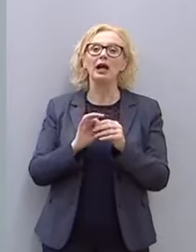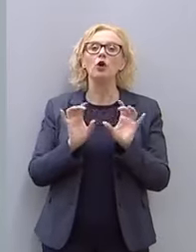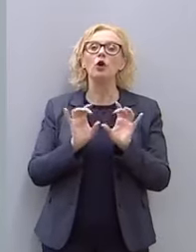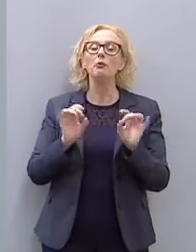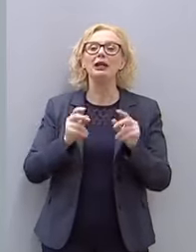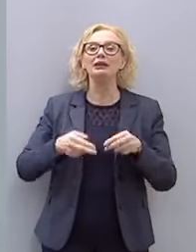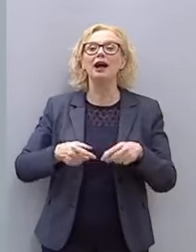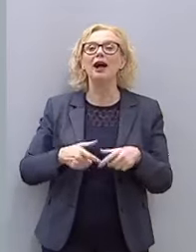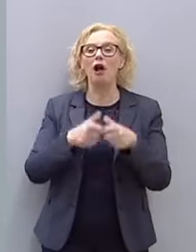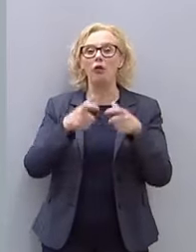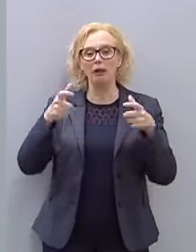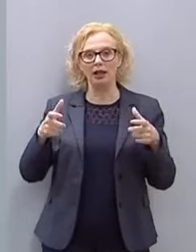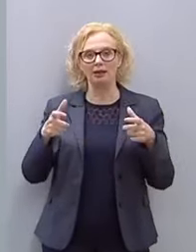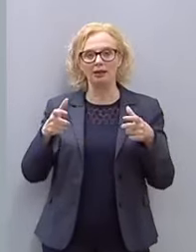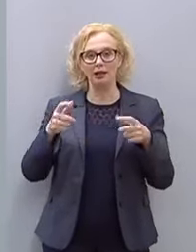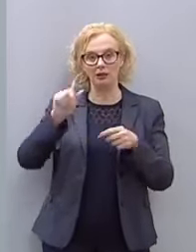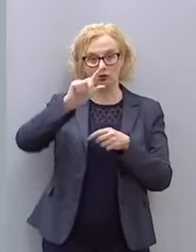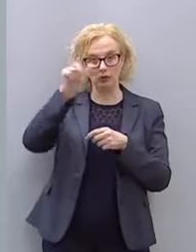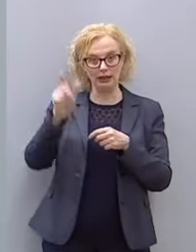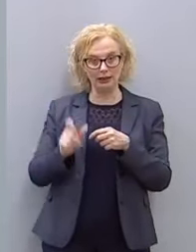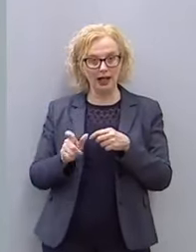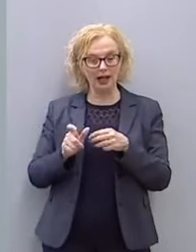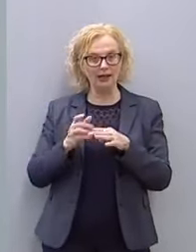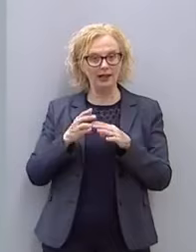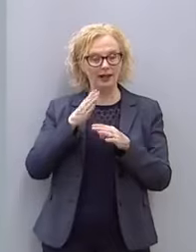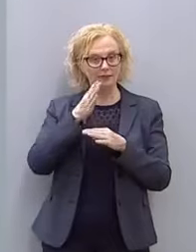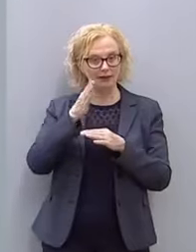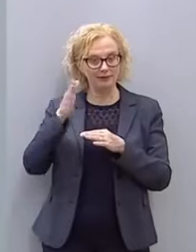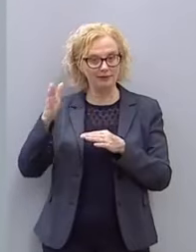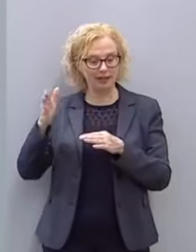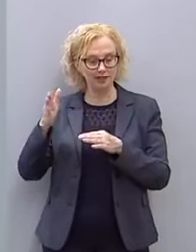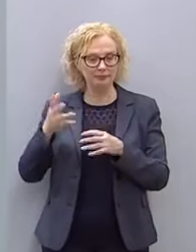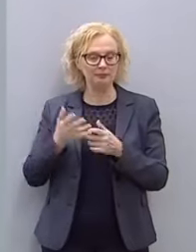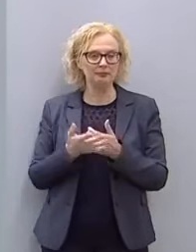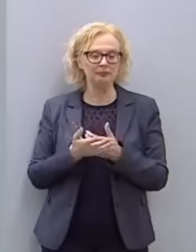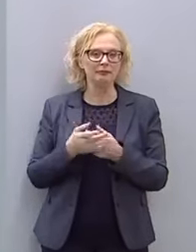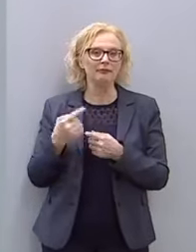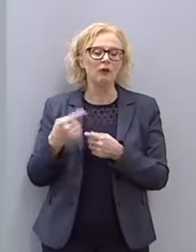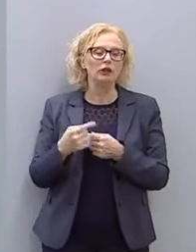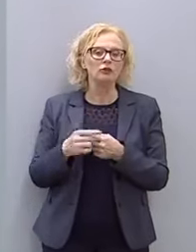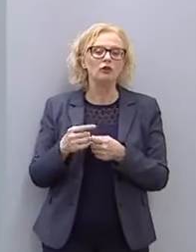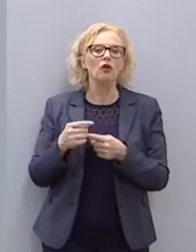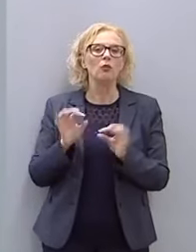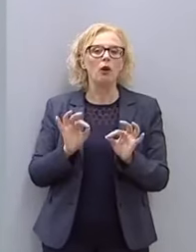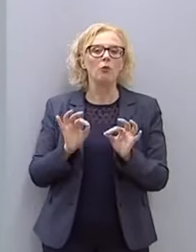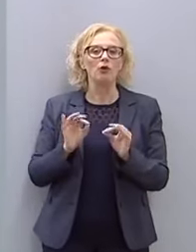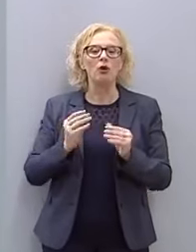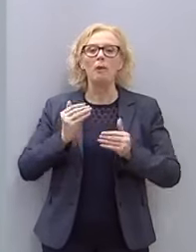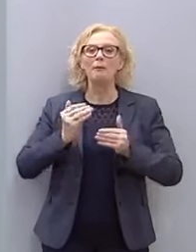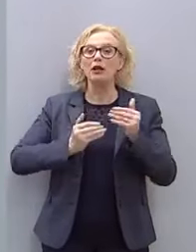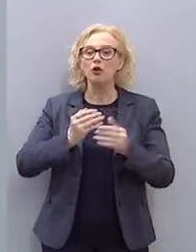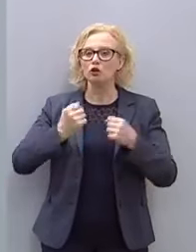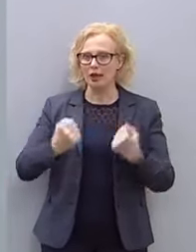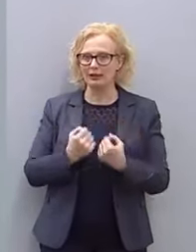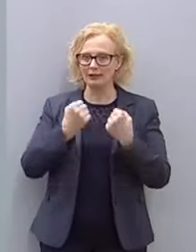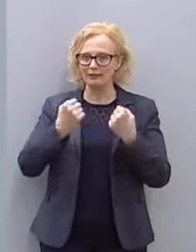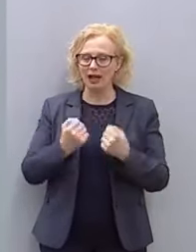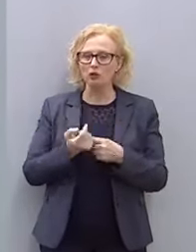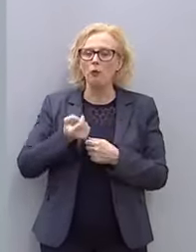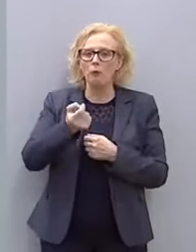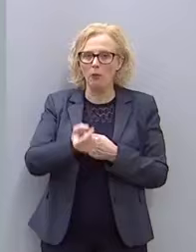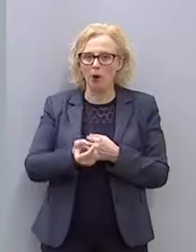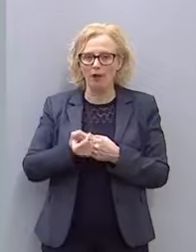persone di muoversi sul territorio sul territorio nazionale questo è un po il percorso che è stato attivato gradualmente